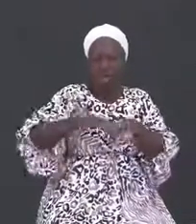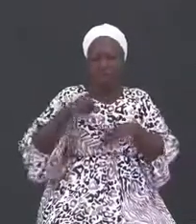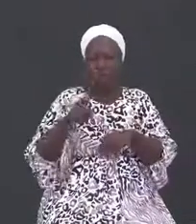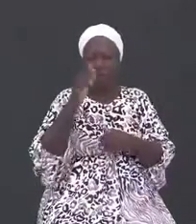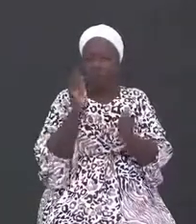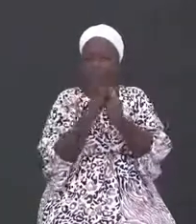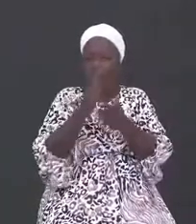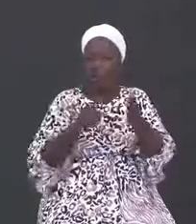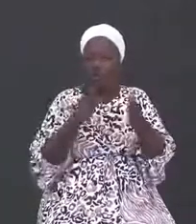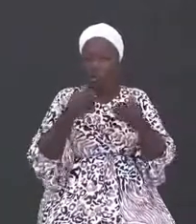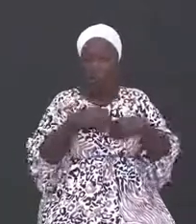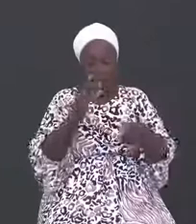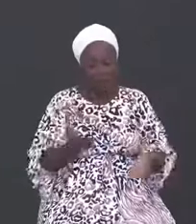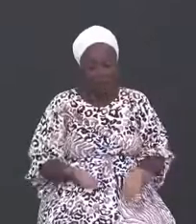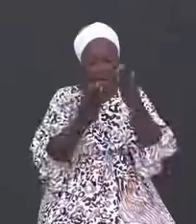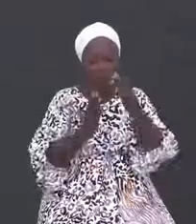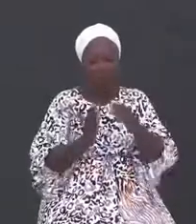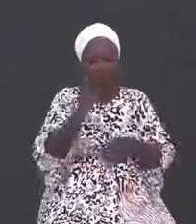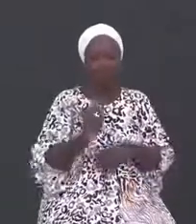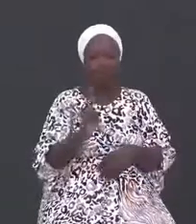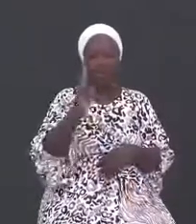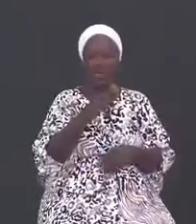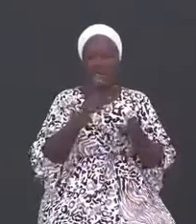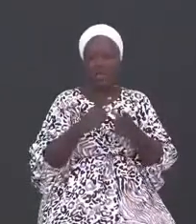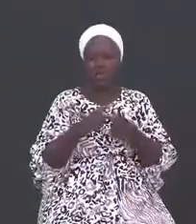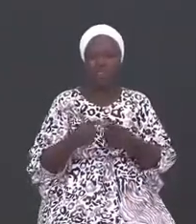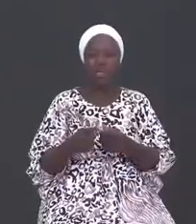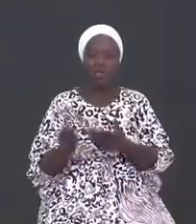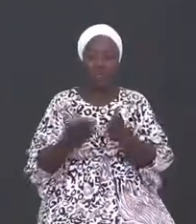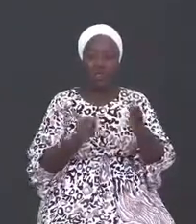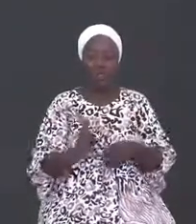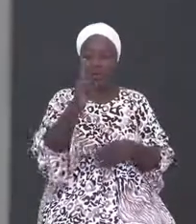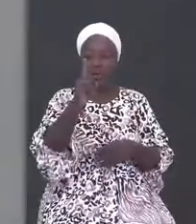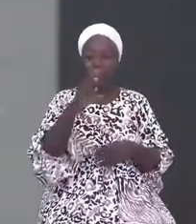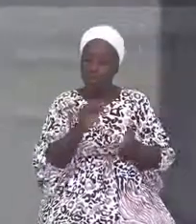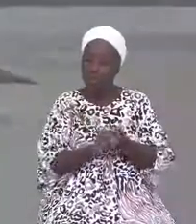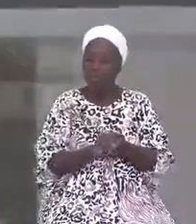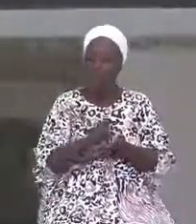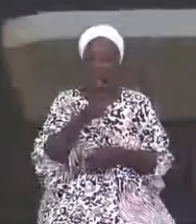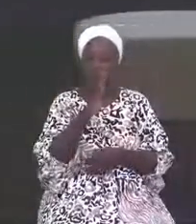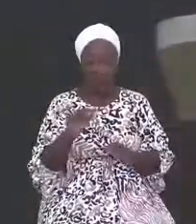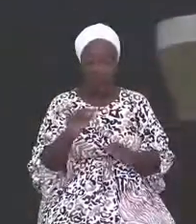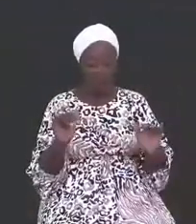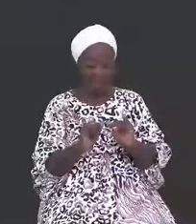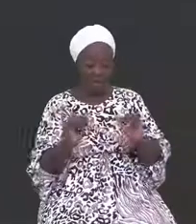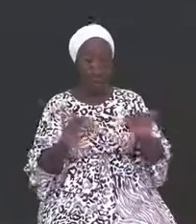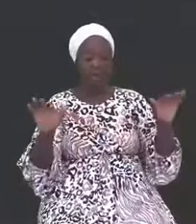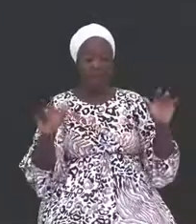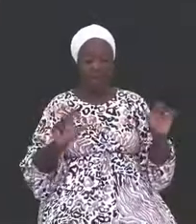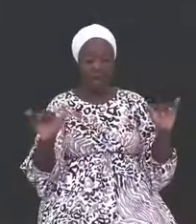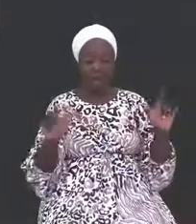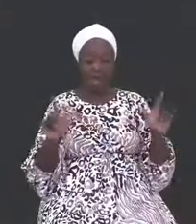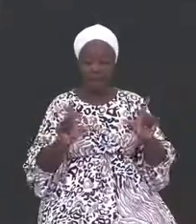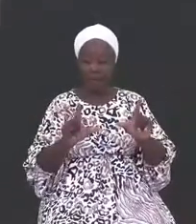as, élève-le un peu, ramène-le un peu à ton niveau pour qu'il soit aussi au même niveau que